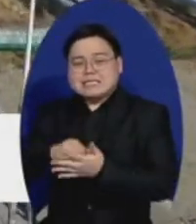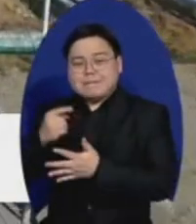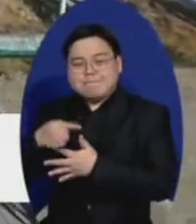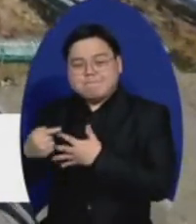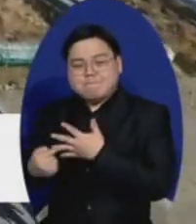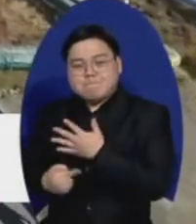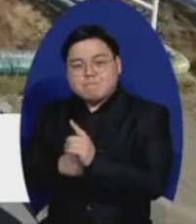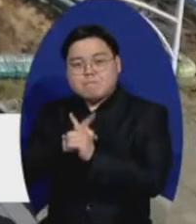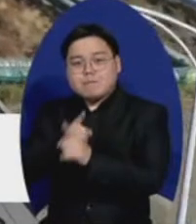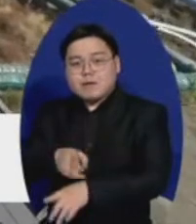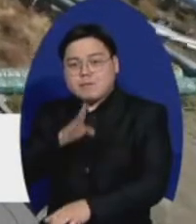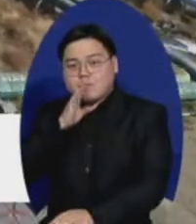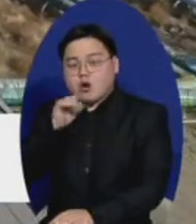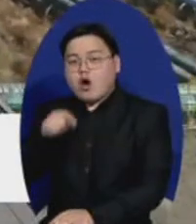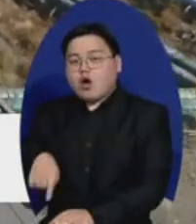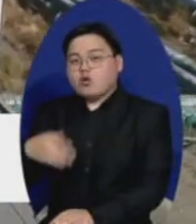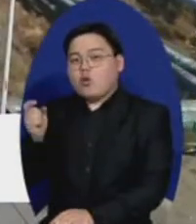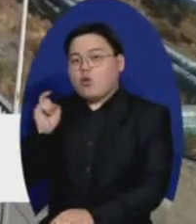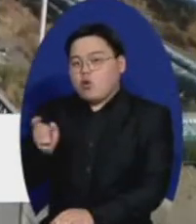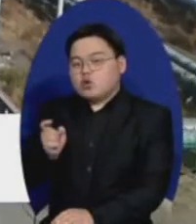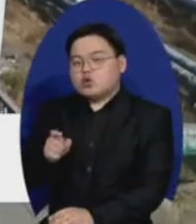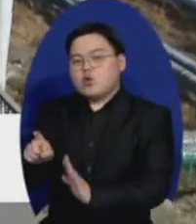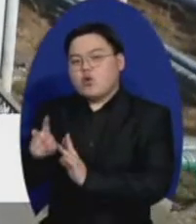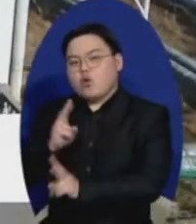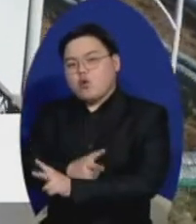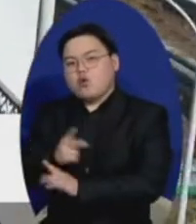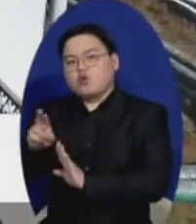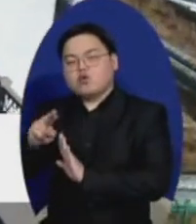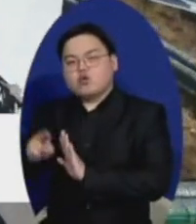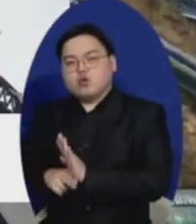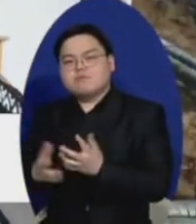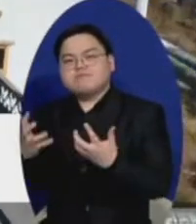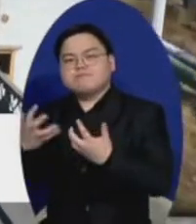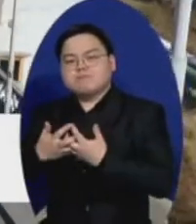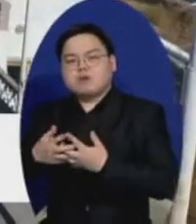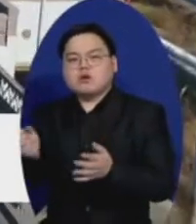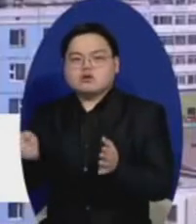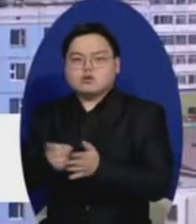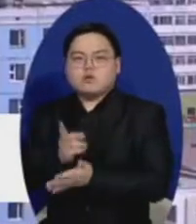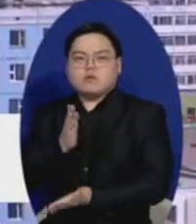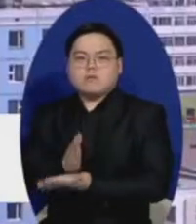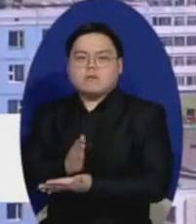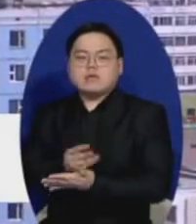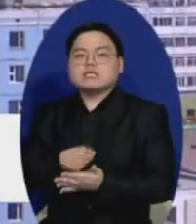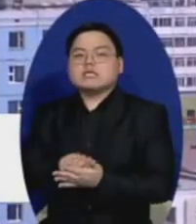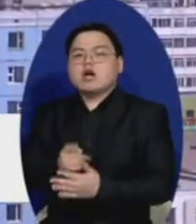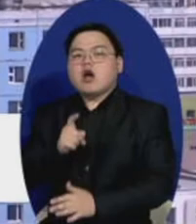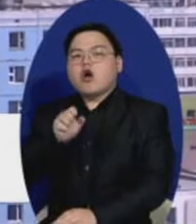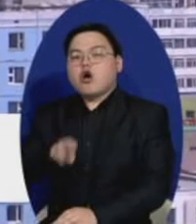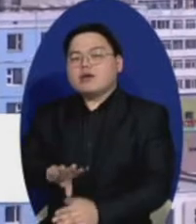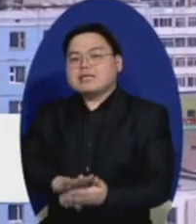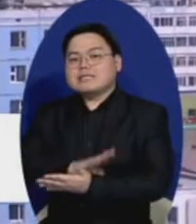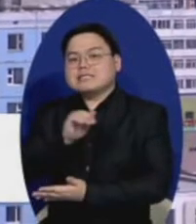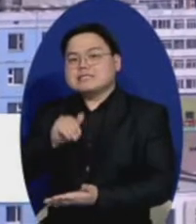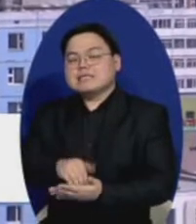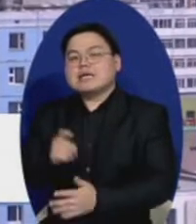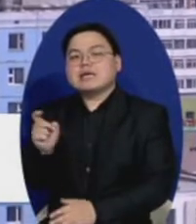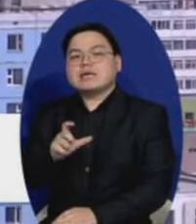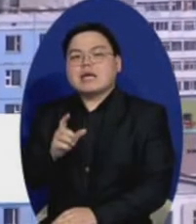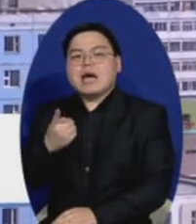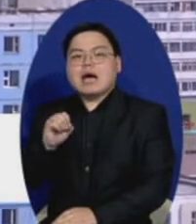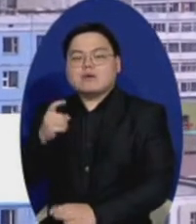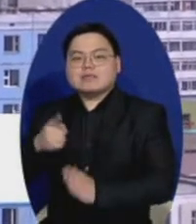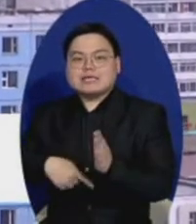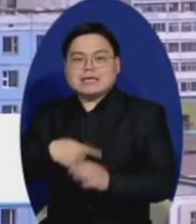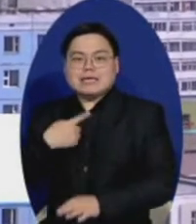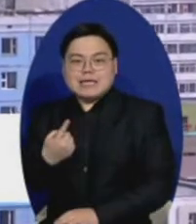хэрэгжүүлэхдээ одоо мөрдөгдөж байгаа бусад хууль дүрмтэд уялдуулах нь чухал байгаагч талууд онцолж байла. Хотын нэгдсэн стандарт 10 дугаар сарын 1-ээс